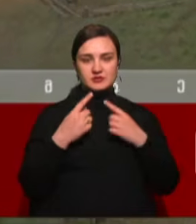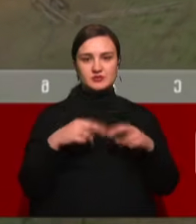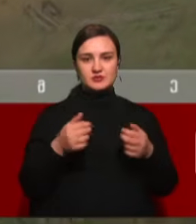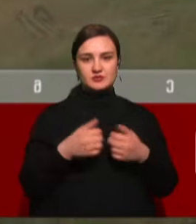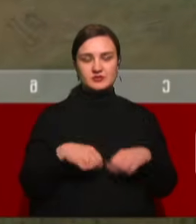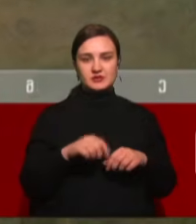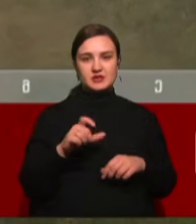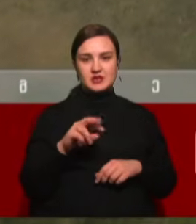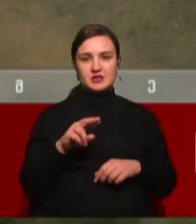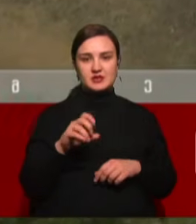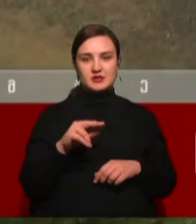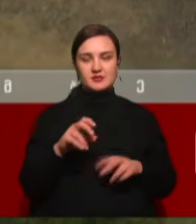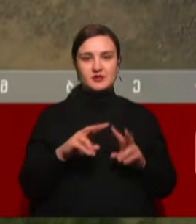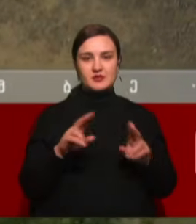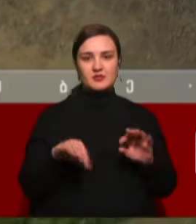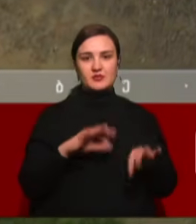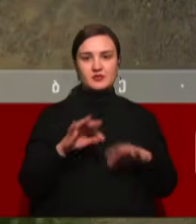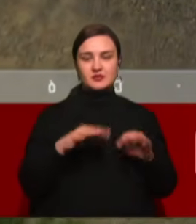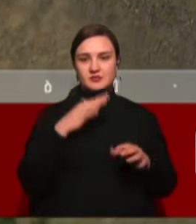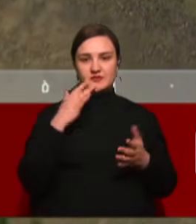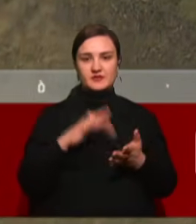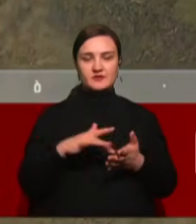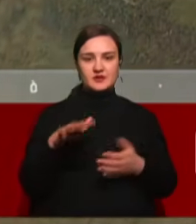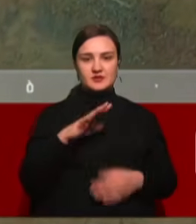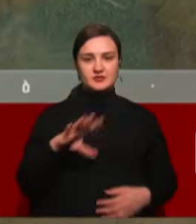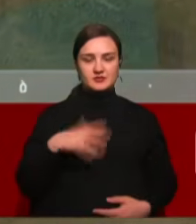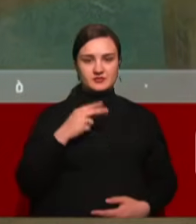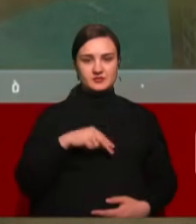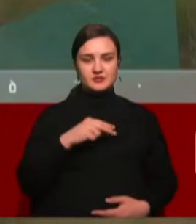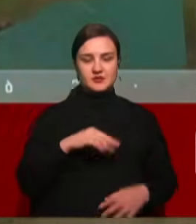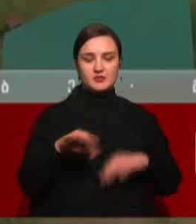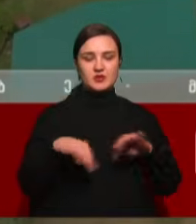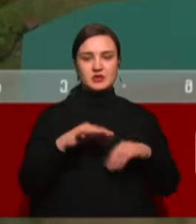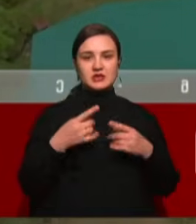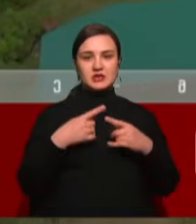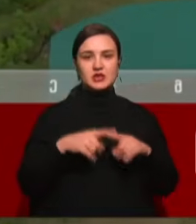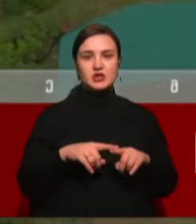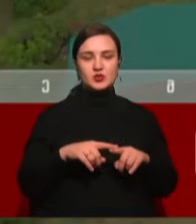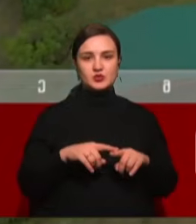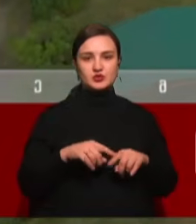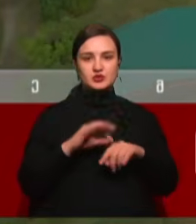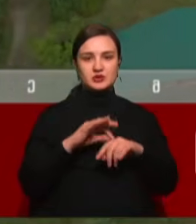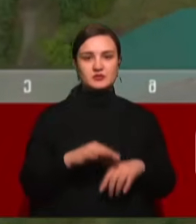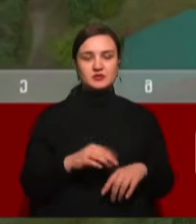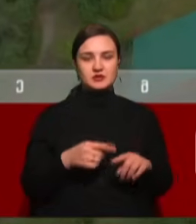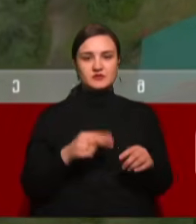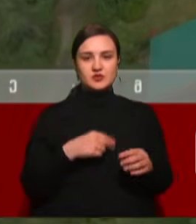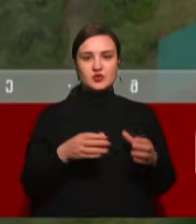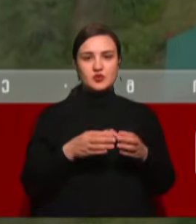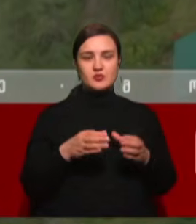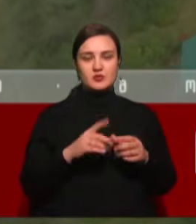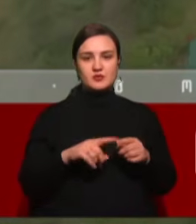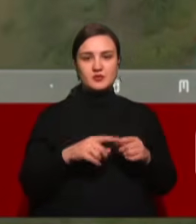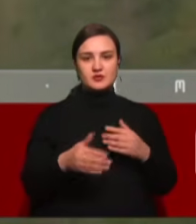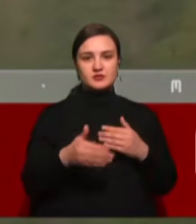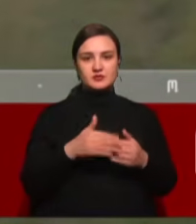კომპანია LDP-ს მსგავს პროექტებზე არაერთ ქვეყანაში უმუშავია. პროექტის ტექნიკურ-ეკონომიკური ანალიზის ჩატარებას ეს კომპანია უახლოეს